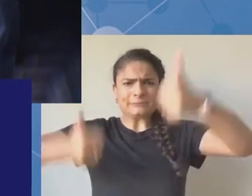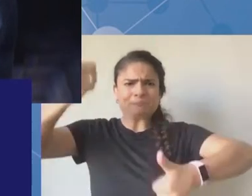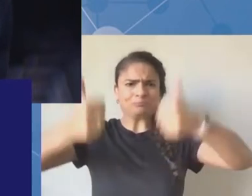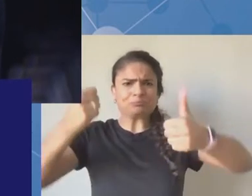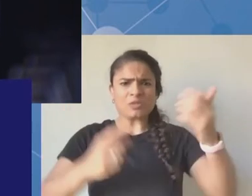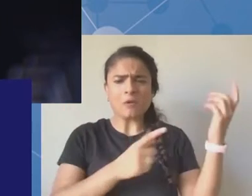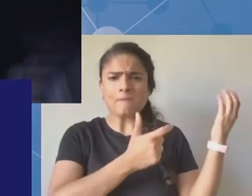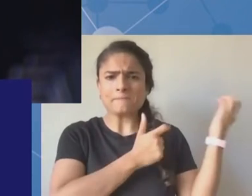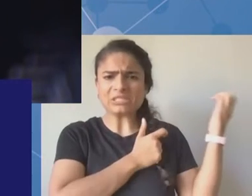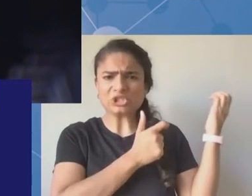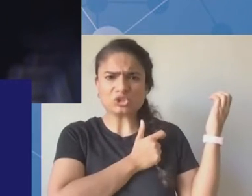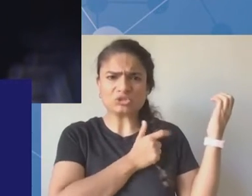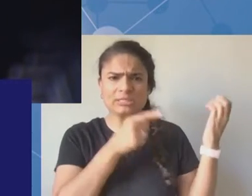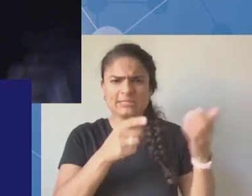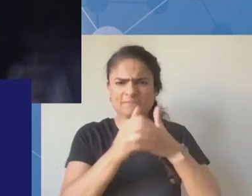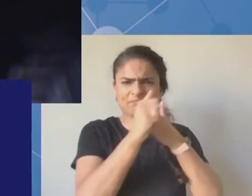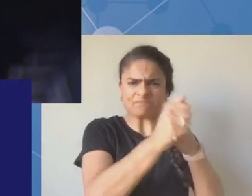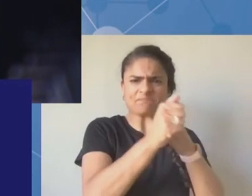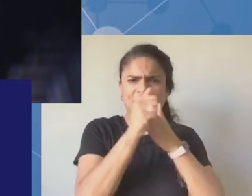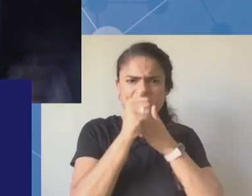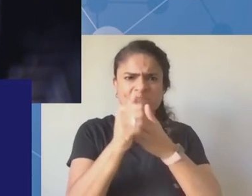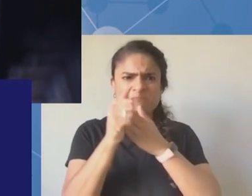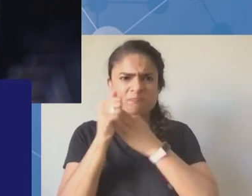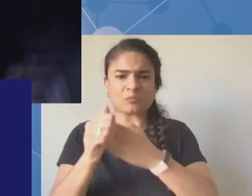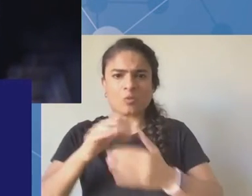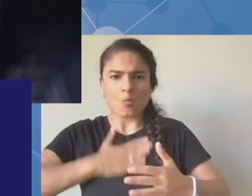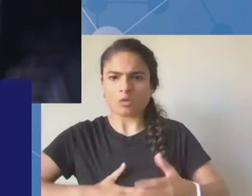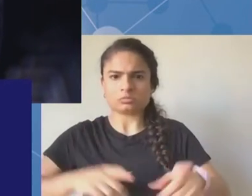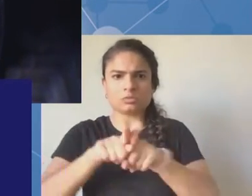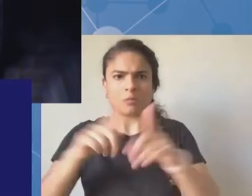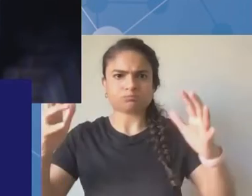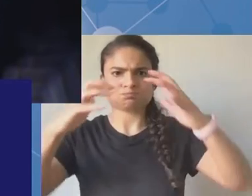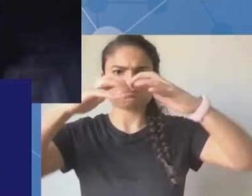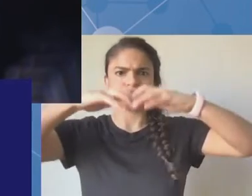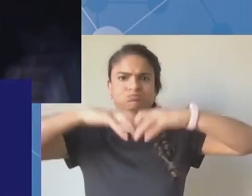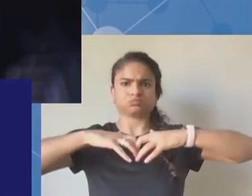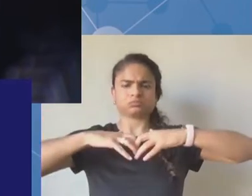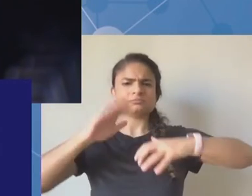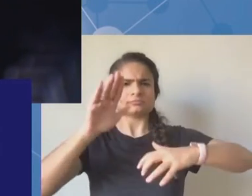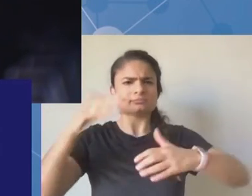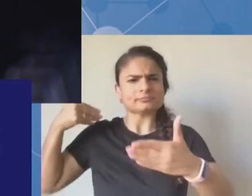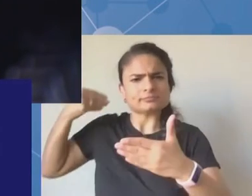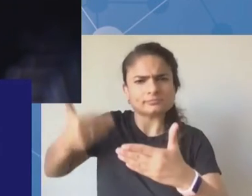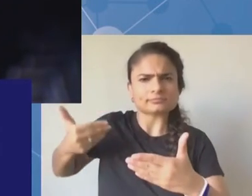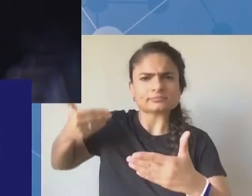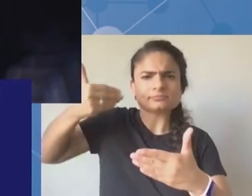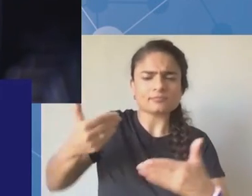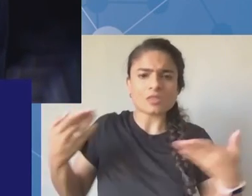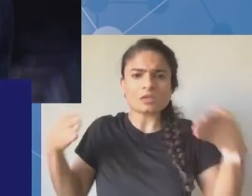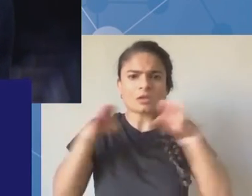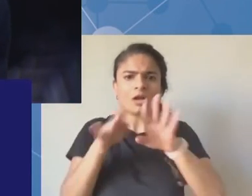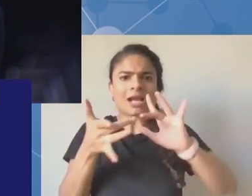бывают случаи отключения интернета в нашей стране. Я с любопытством прислушивалась к сессиям в